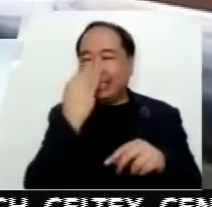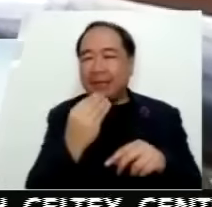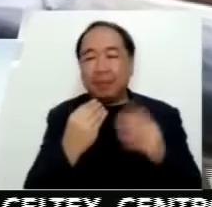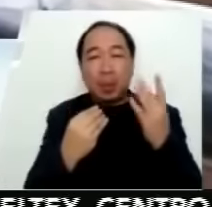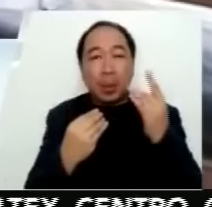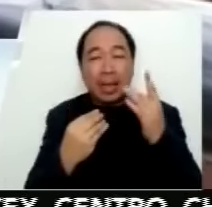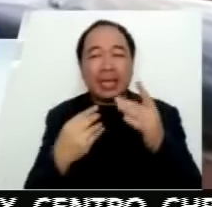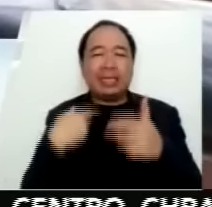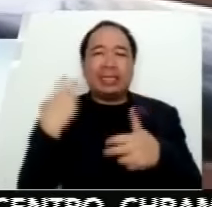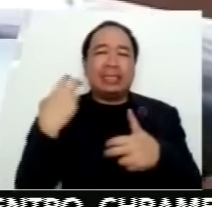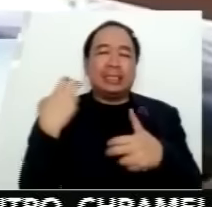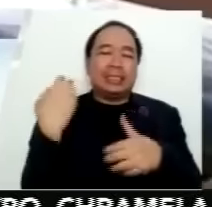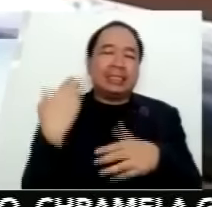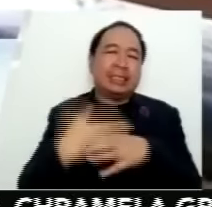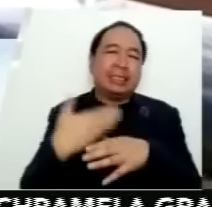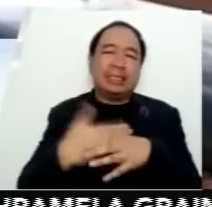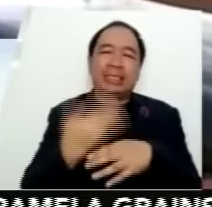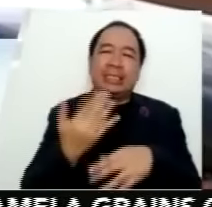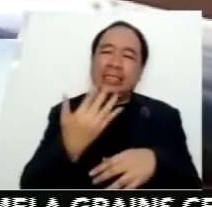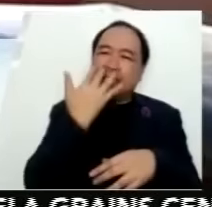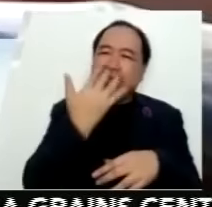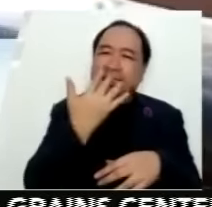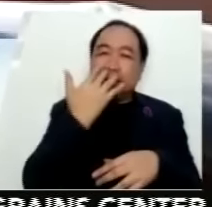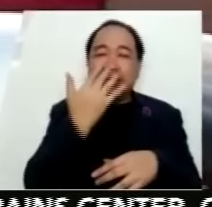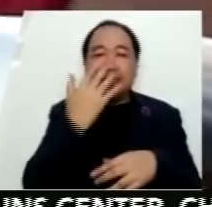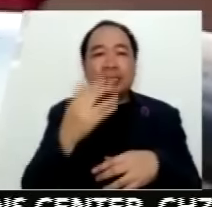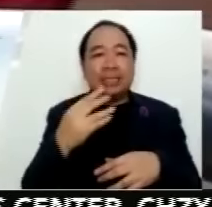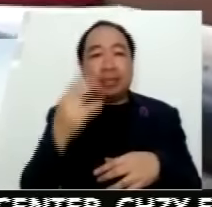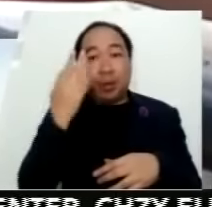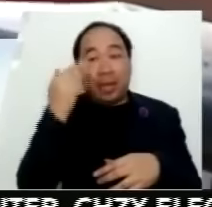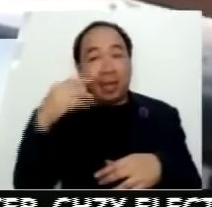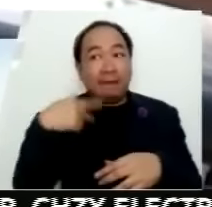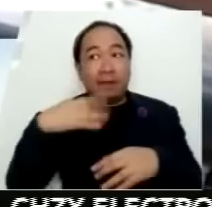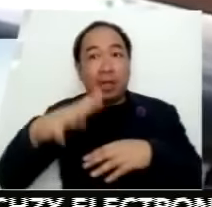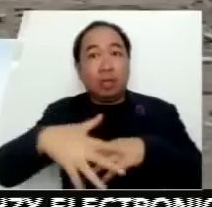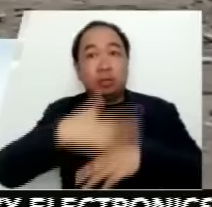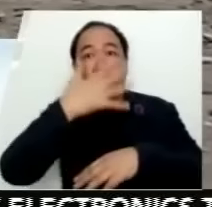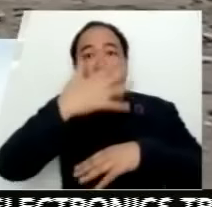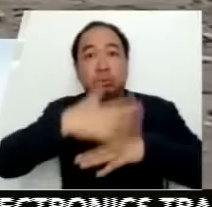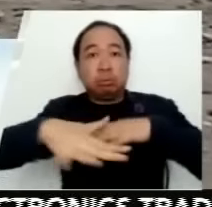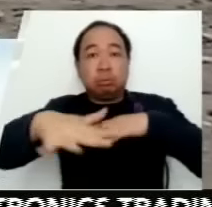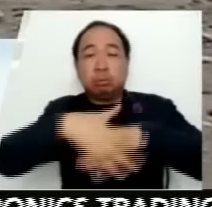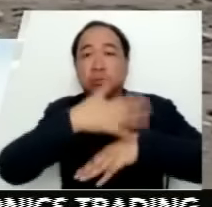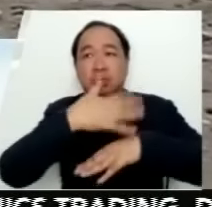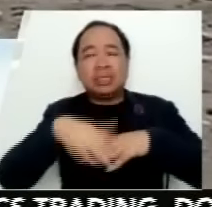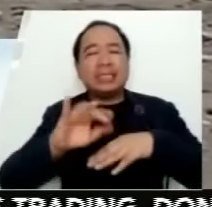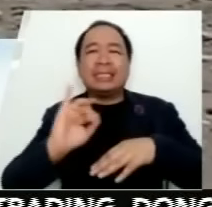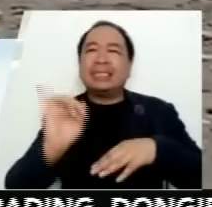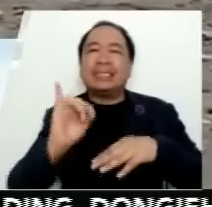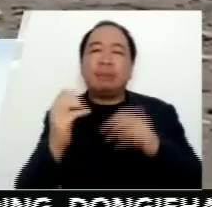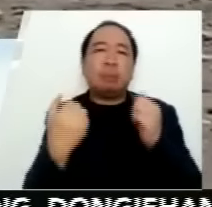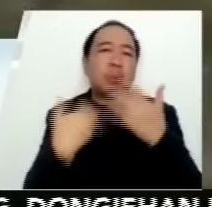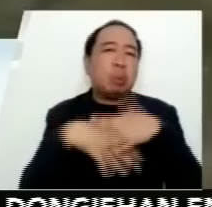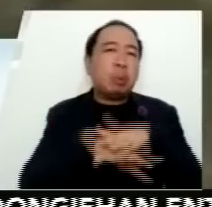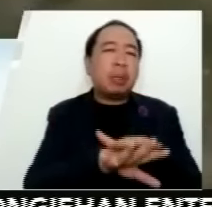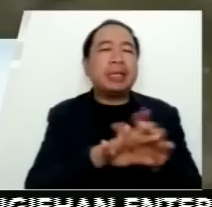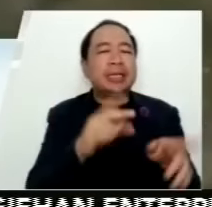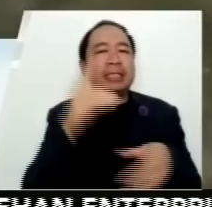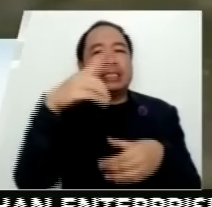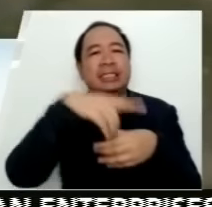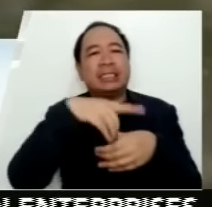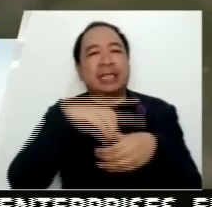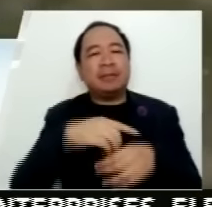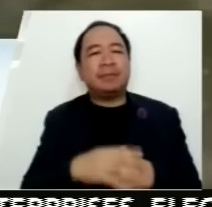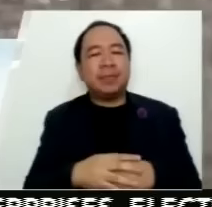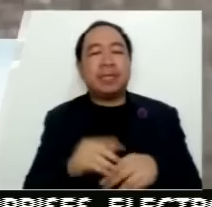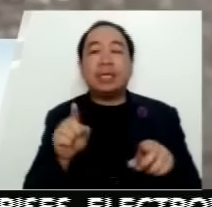Pag umano yung tubig lumalaki sa amin kasi umakit dito tubig, umano yung diesel. Napansin din ng mga residente ang pagdami ng